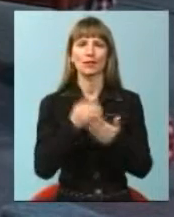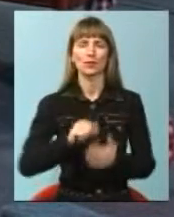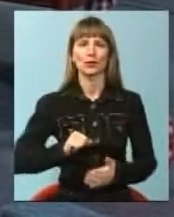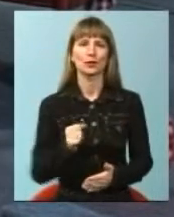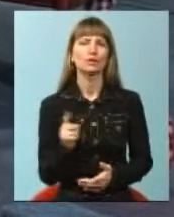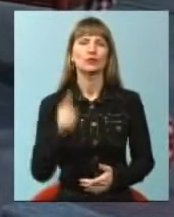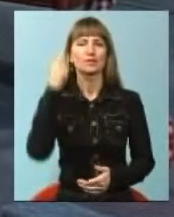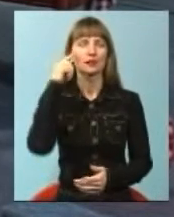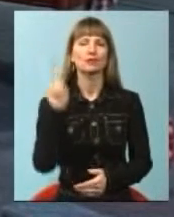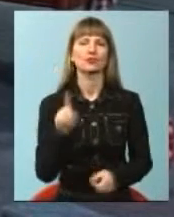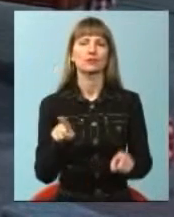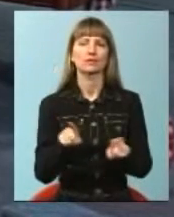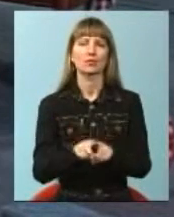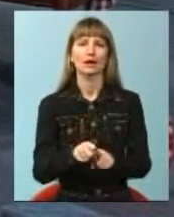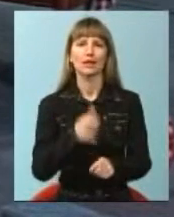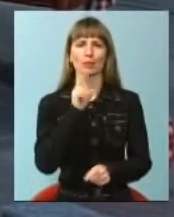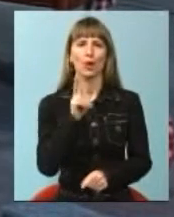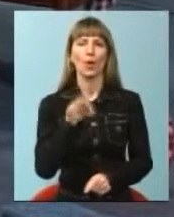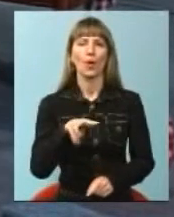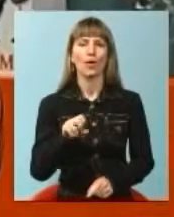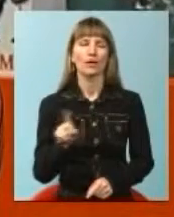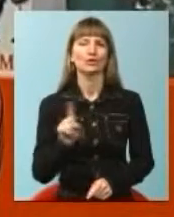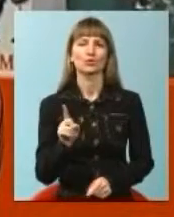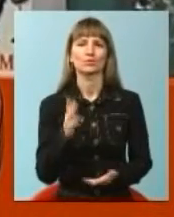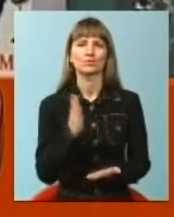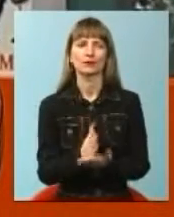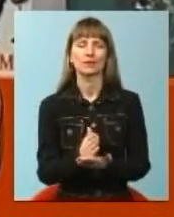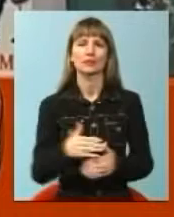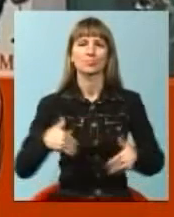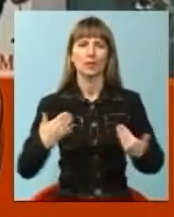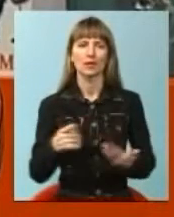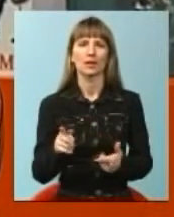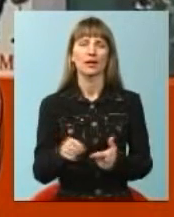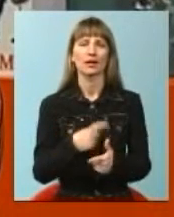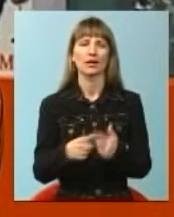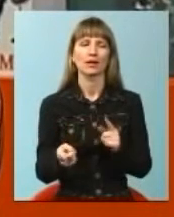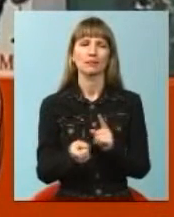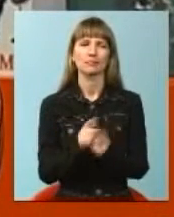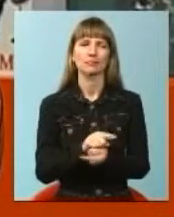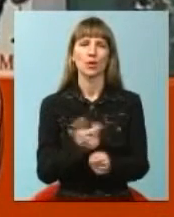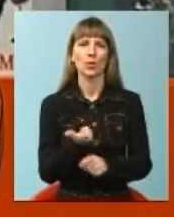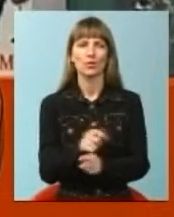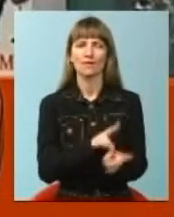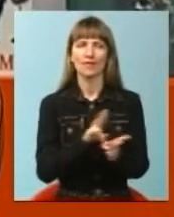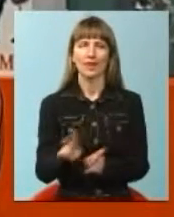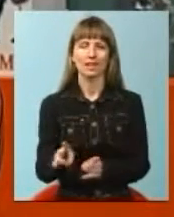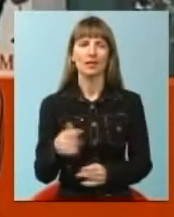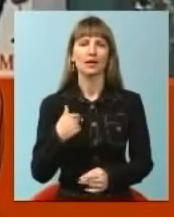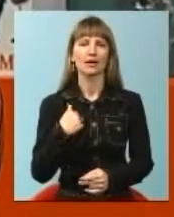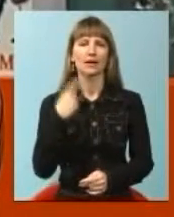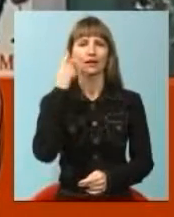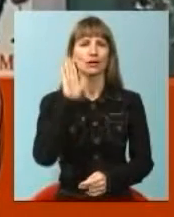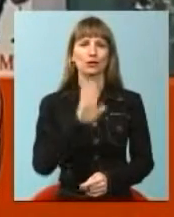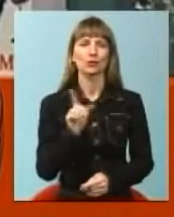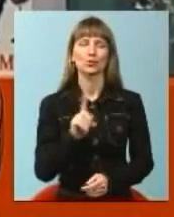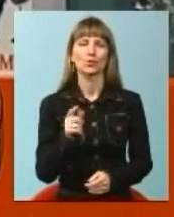Аню, відомо про ще такий напій, як кола. Що воно собою уявляє? І чи корисний він, чи навпаки, дуже шкідливий? Я не гадаю, що